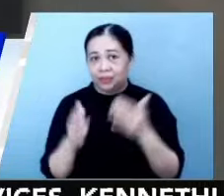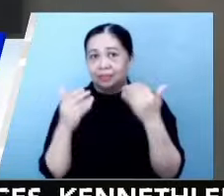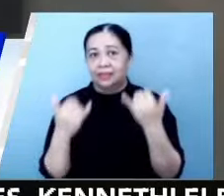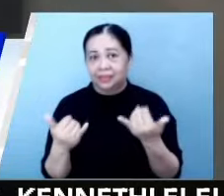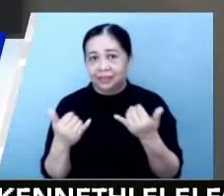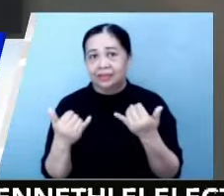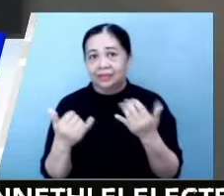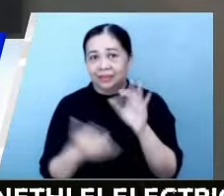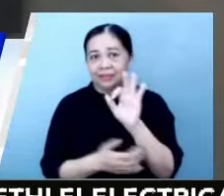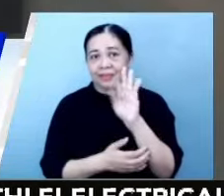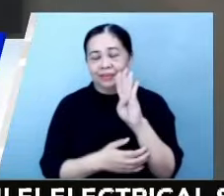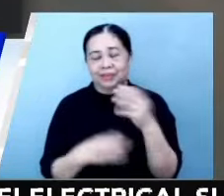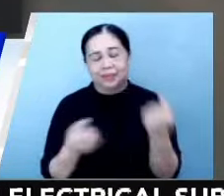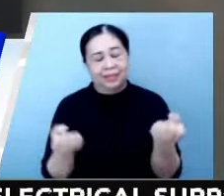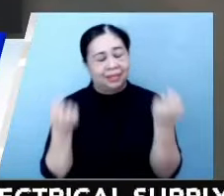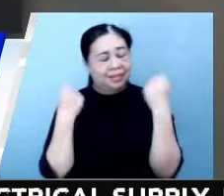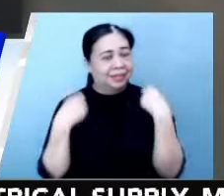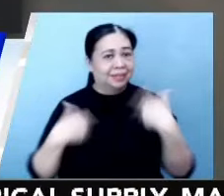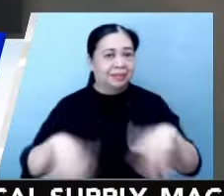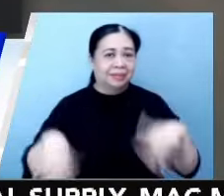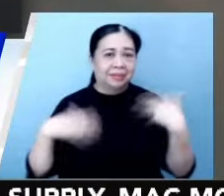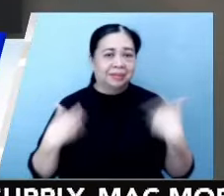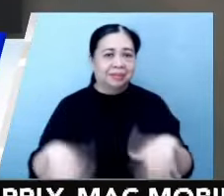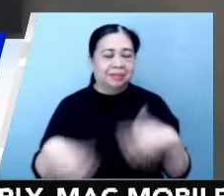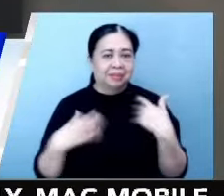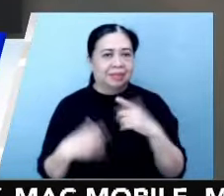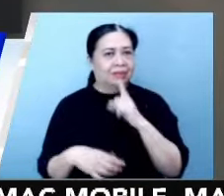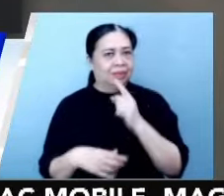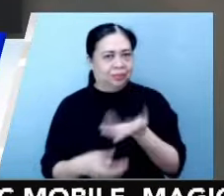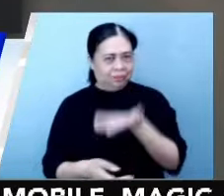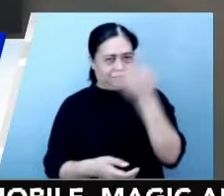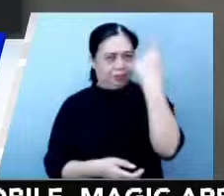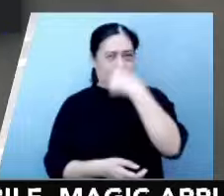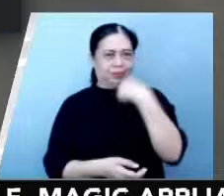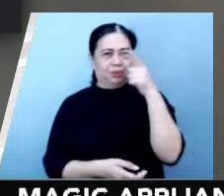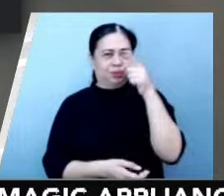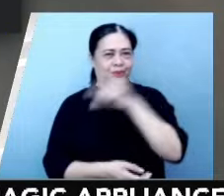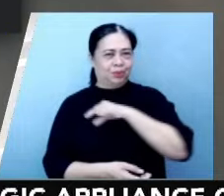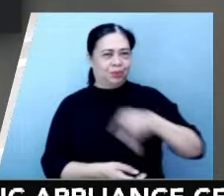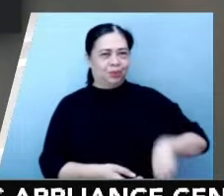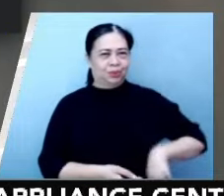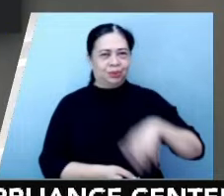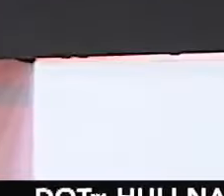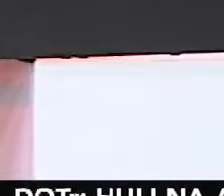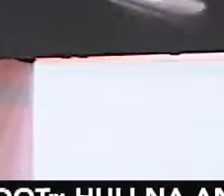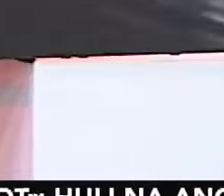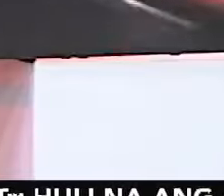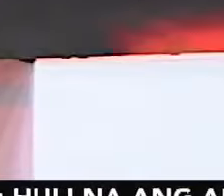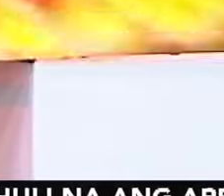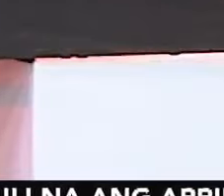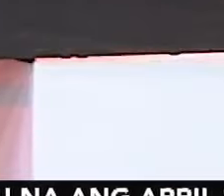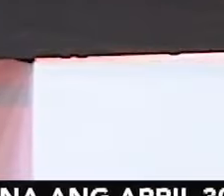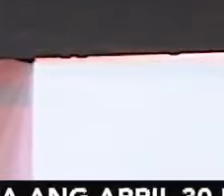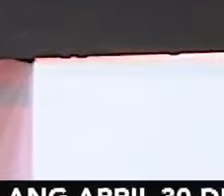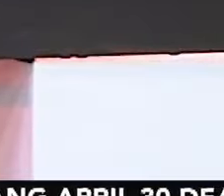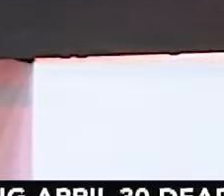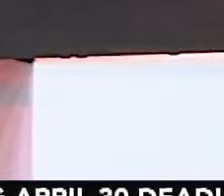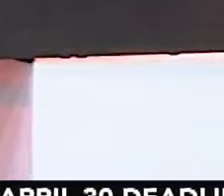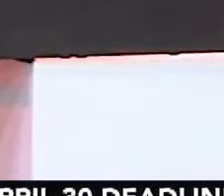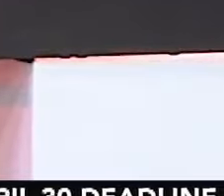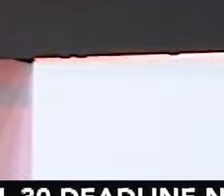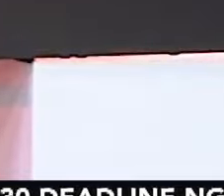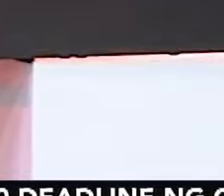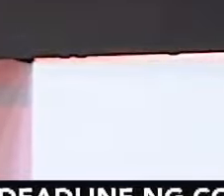Grabe. Grabe. Diyosa naman kasi talaga. Wow. One of the most beautiful faces on earth. Correct. Parang ganyan. Bukas na ang deadline